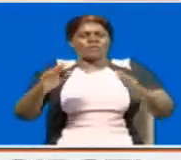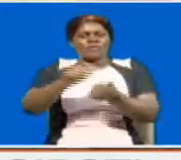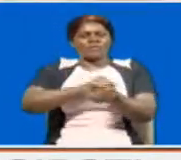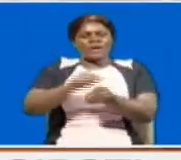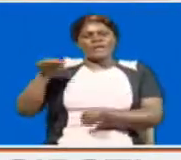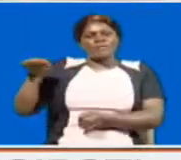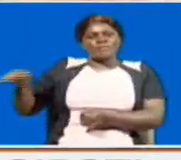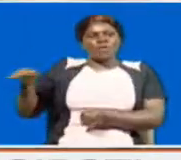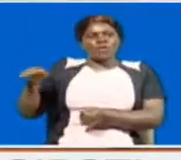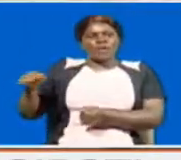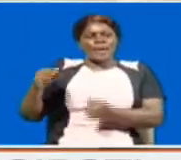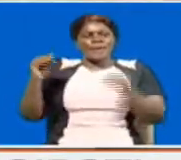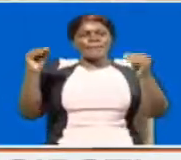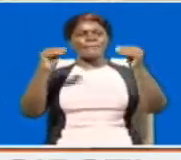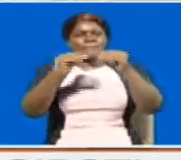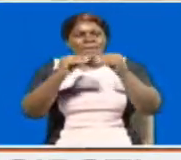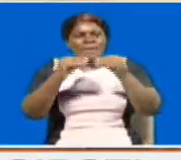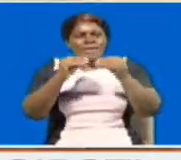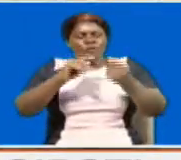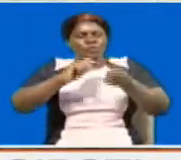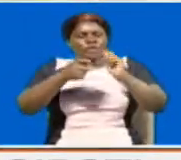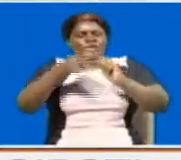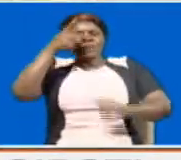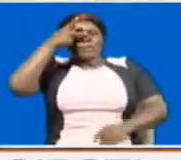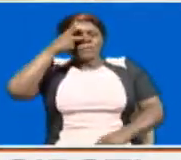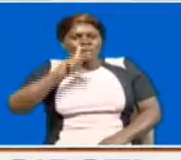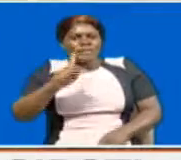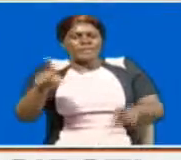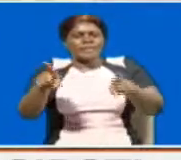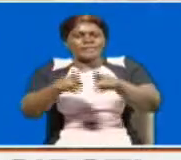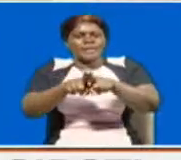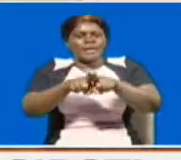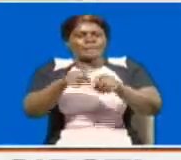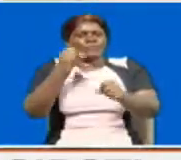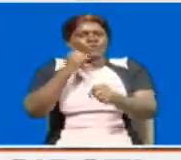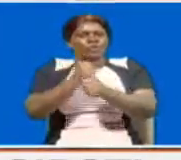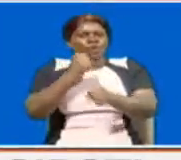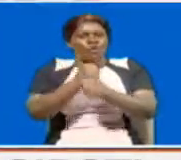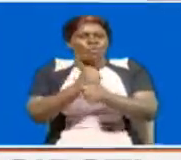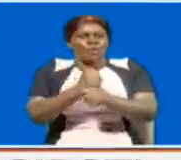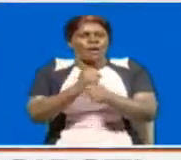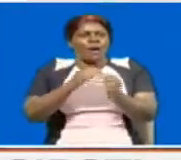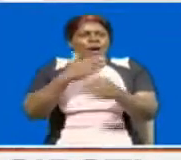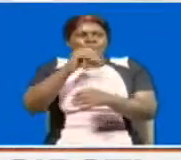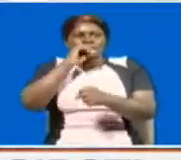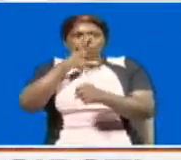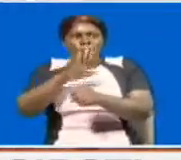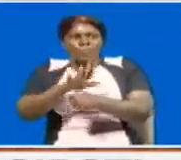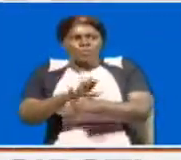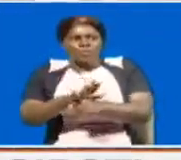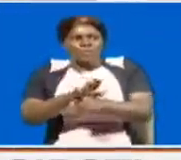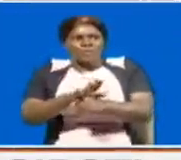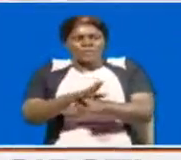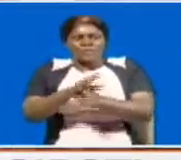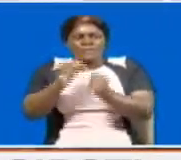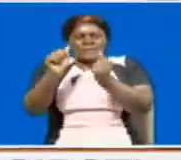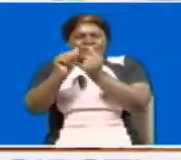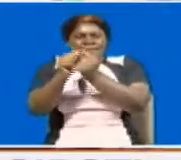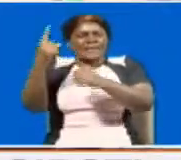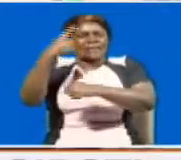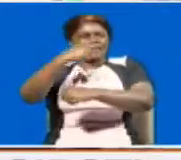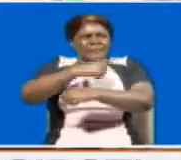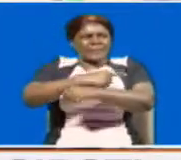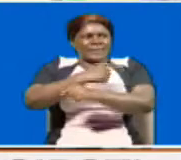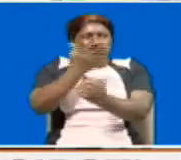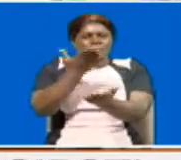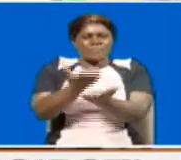asubuhi na kufanya mkutano wa mageuzi ya sera pamoja na utendakazi, baada ya kuahidi kuwa kwa muda wa siku 10